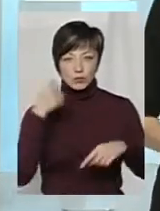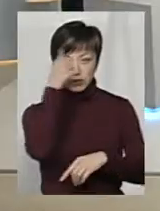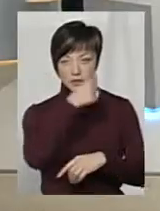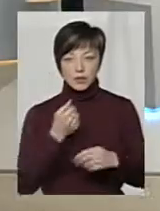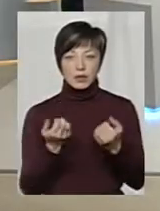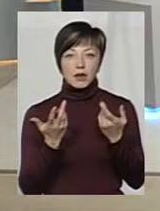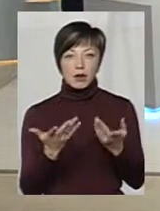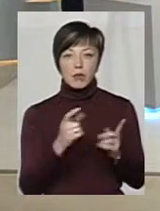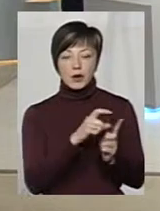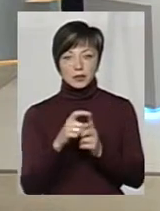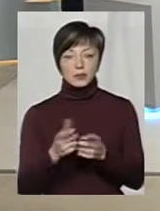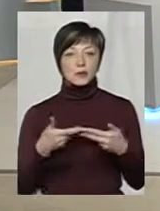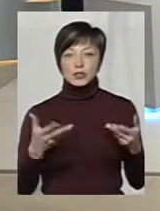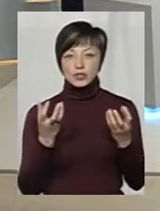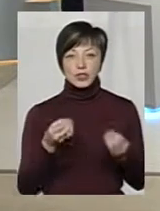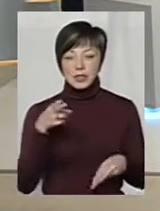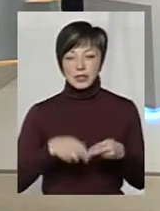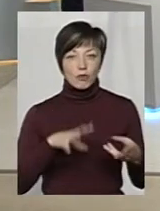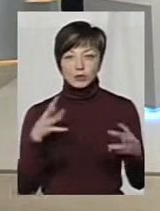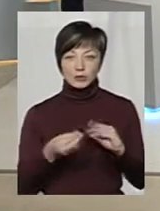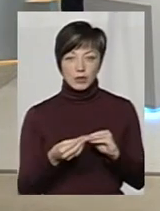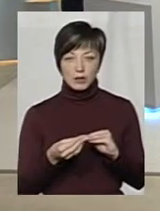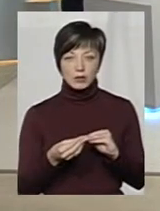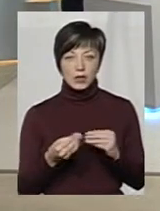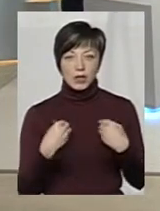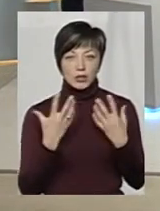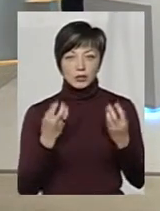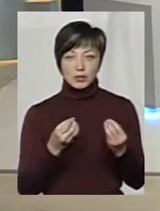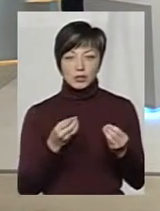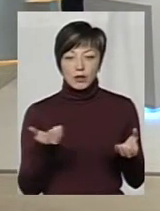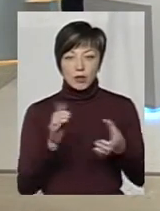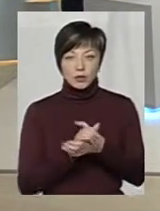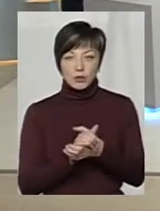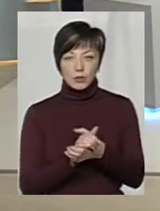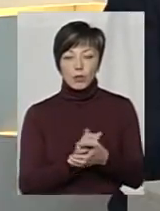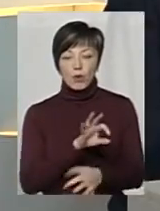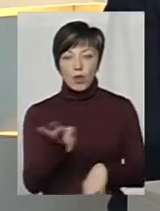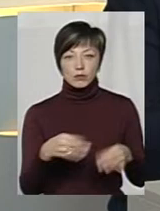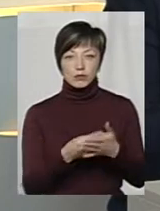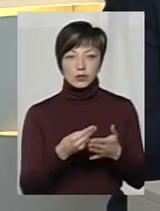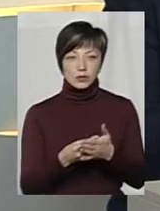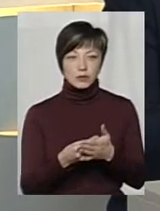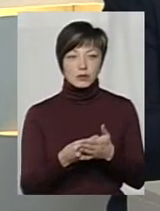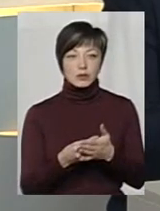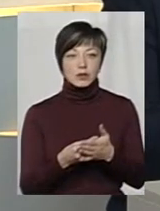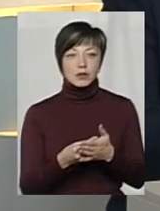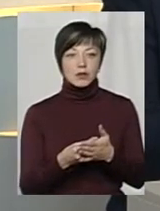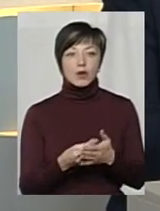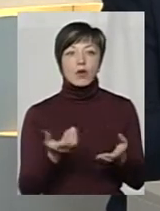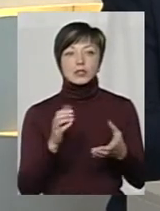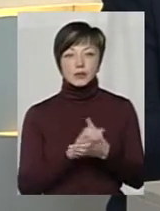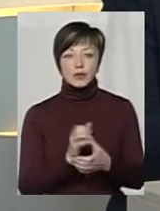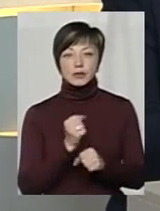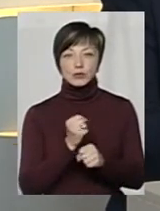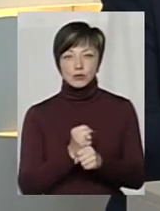так кількома реченнями? Ну, ми ще кінцевого результату, я ще не зумів ознайомитися з тим проєктом бюджету, особливості спробування, безумовно, ми ознайомлені,